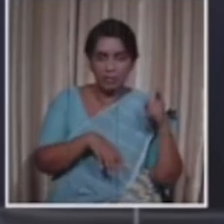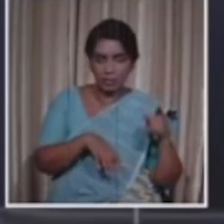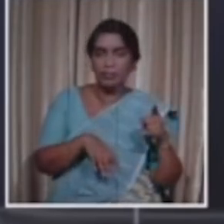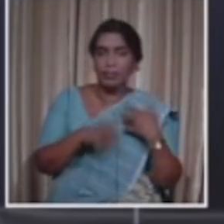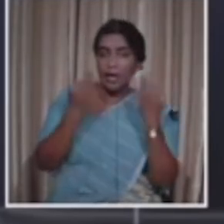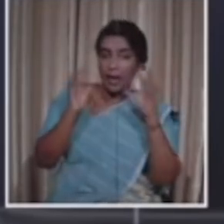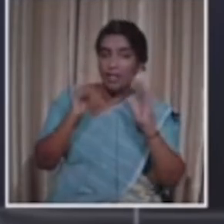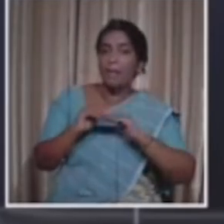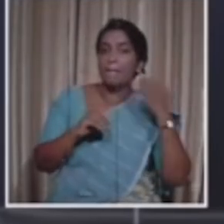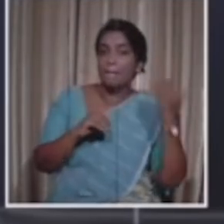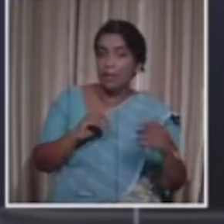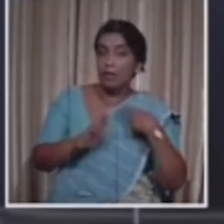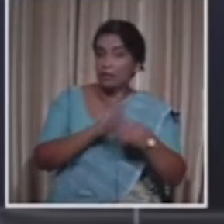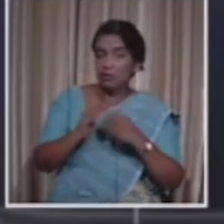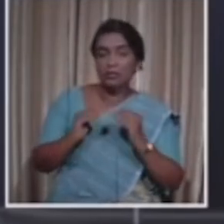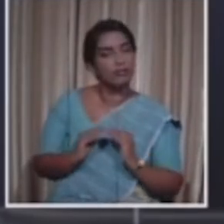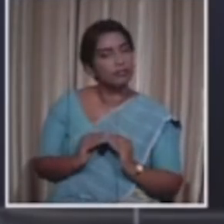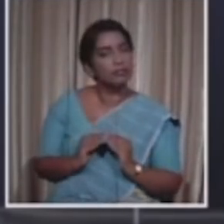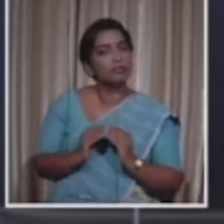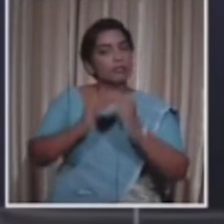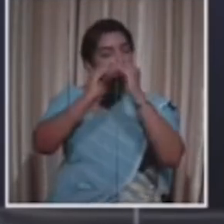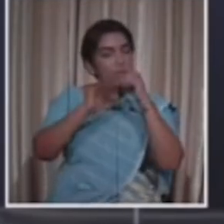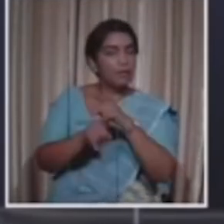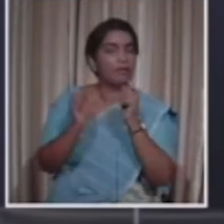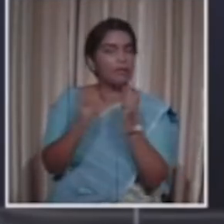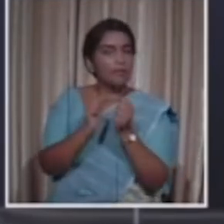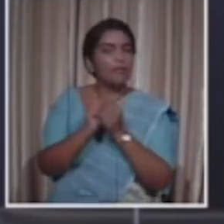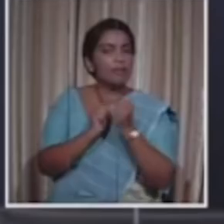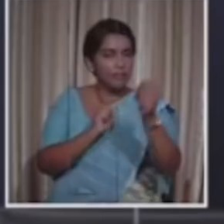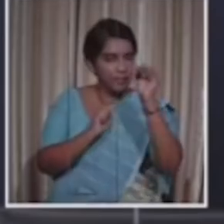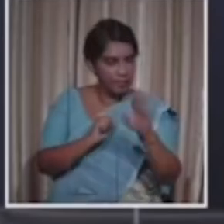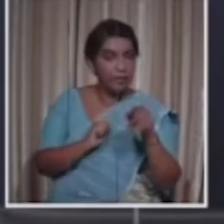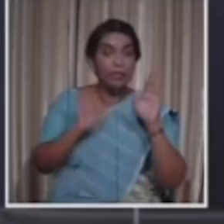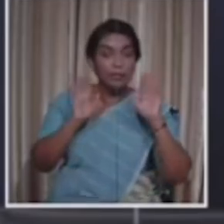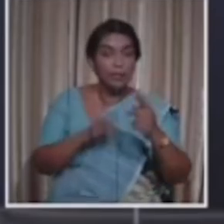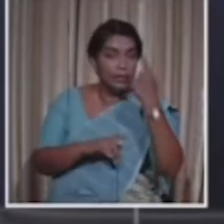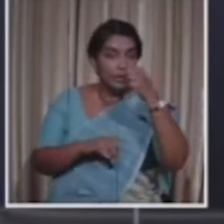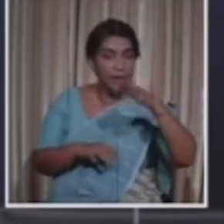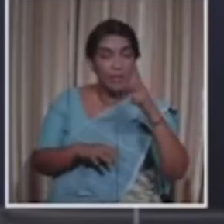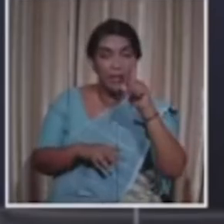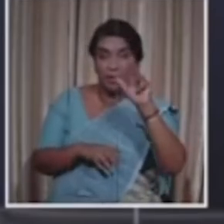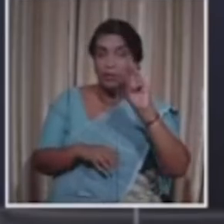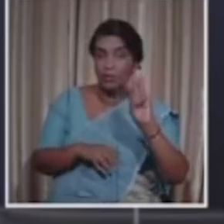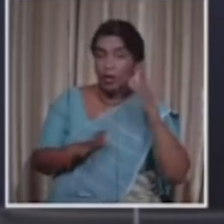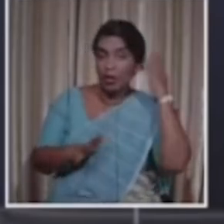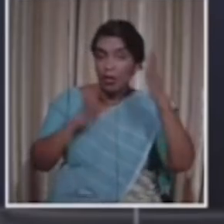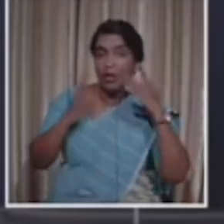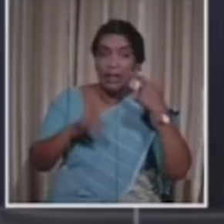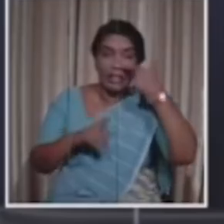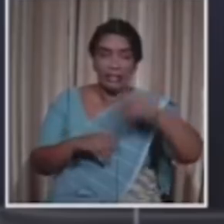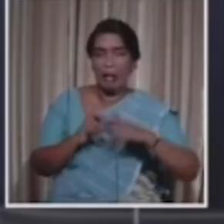nidahasen passe me rate sangvardhane wenuwen e wada katitu karagena giya 973 loka terra arbudaya